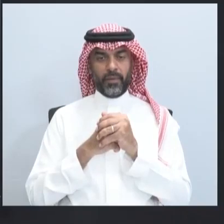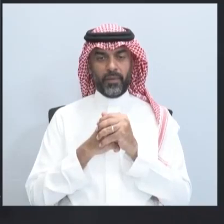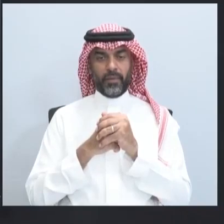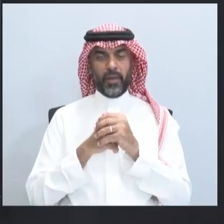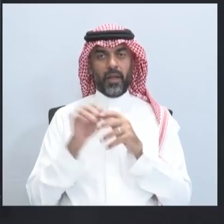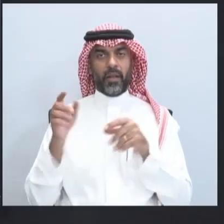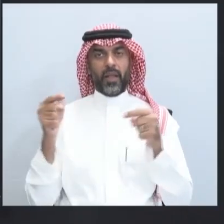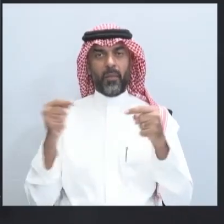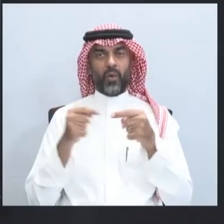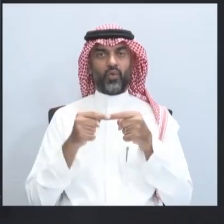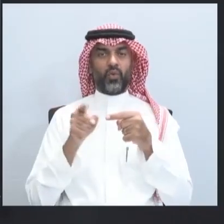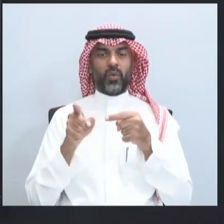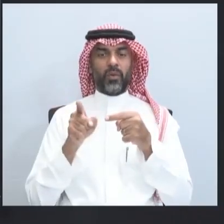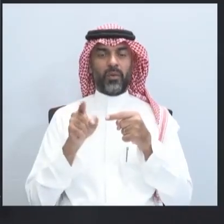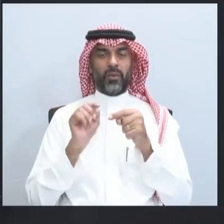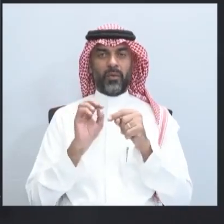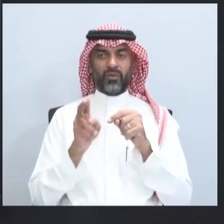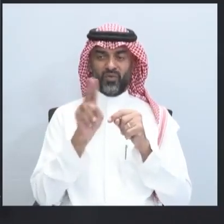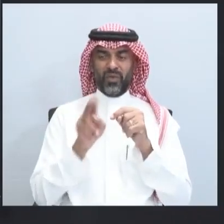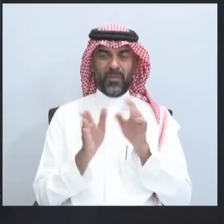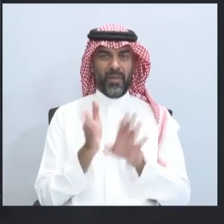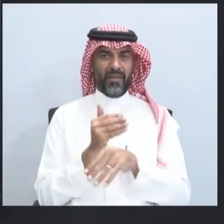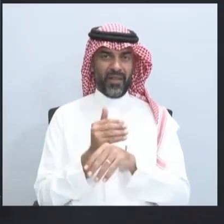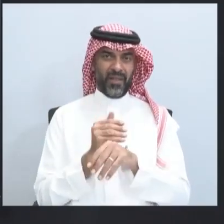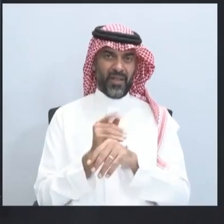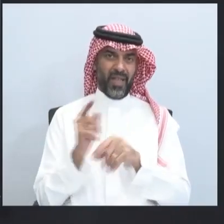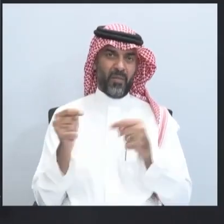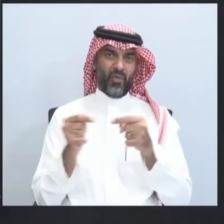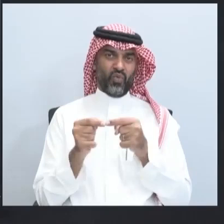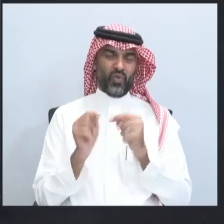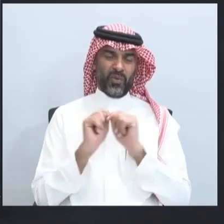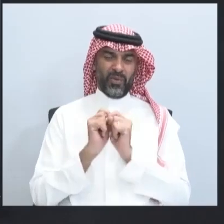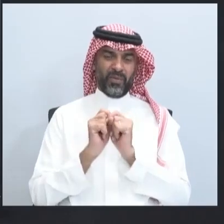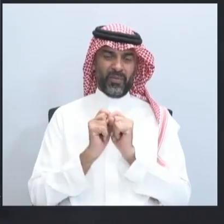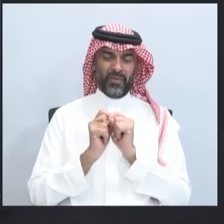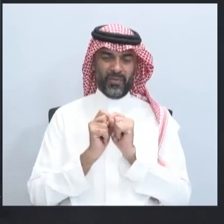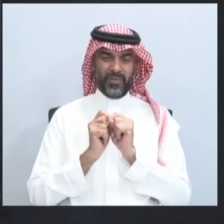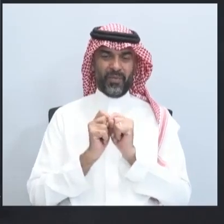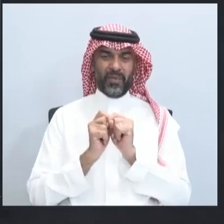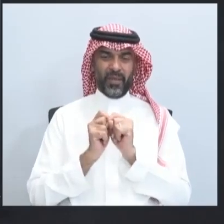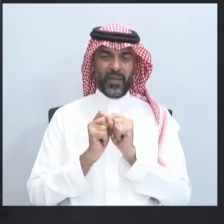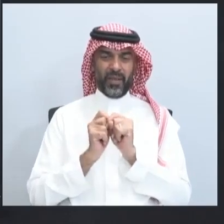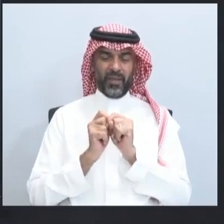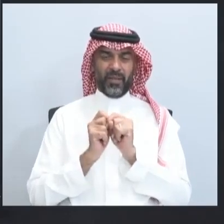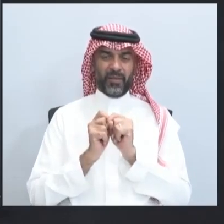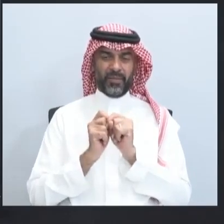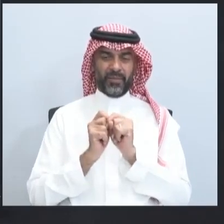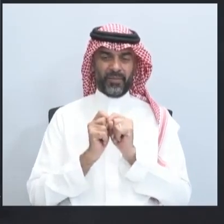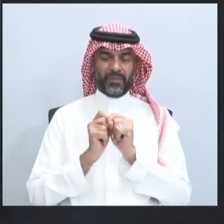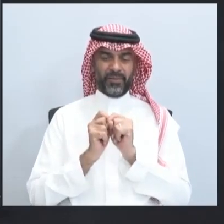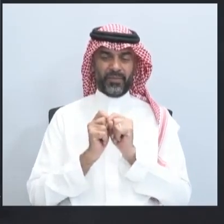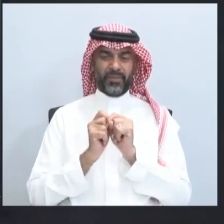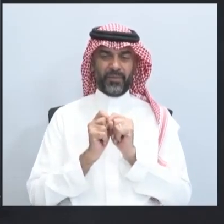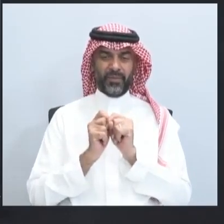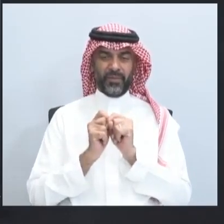موصول ولذلك لم نضع علامه استفهام انما وضعنا احسنتم نقطه ولذلك لم نحذف الف